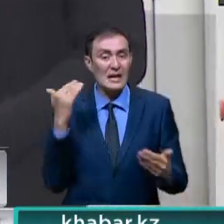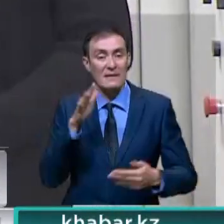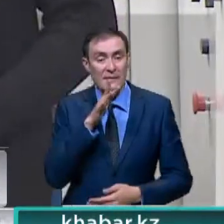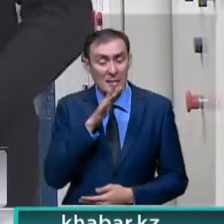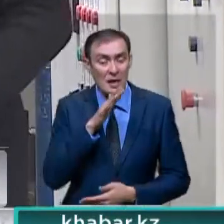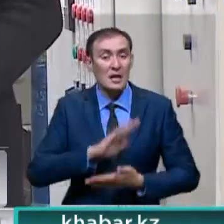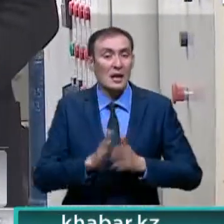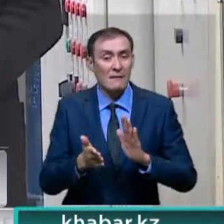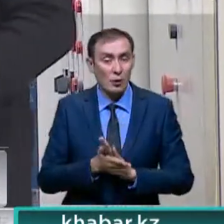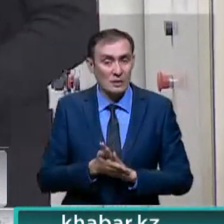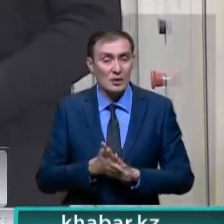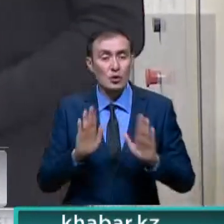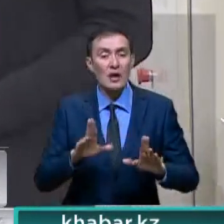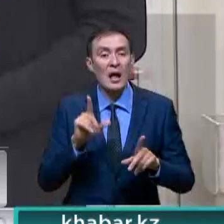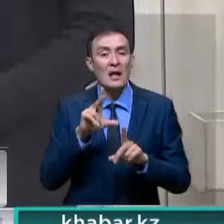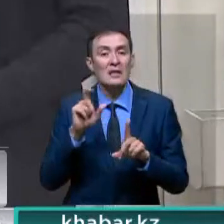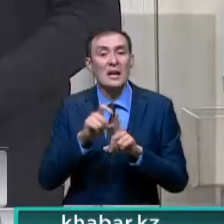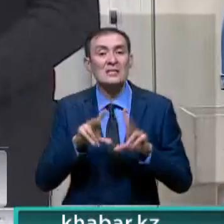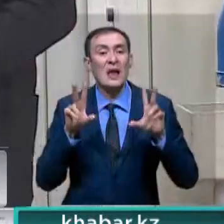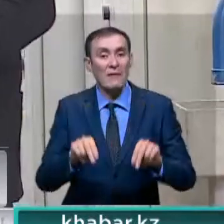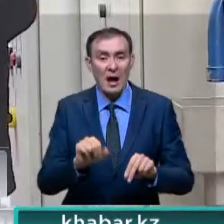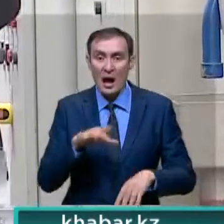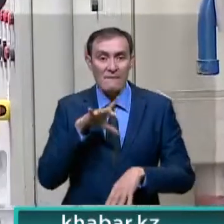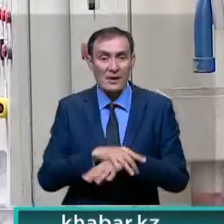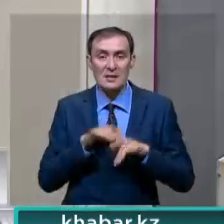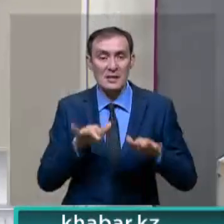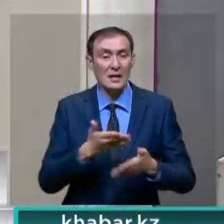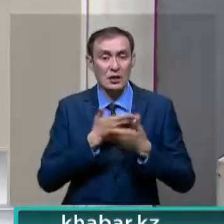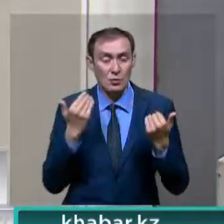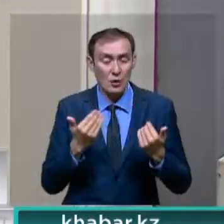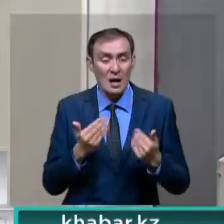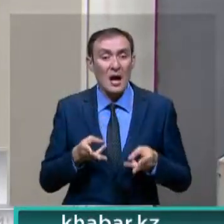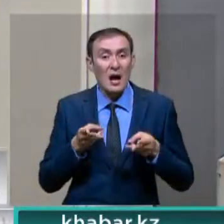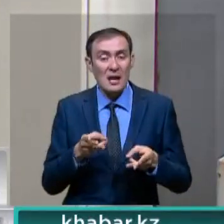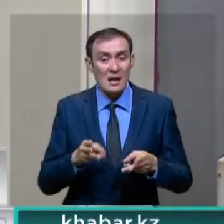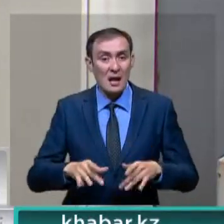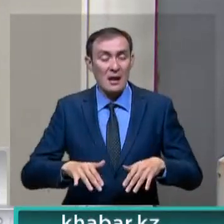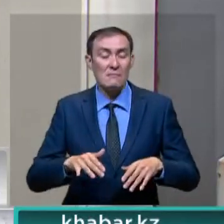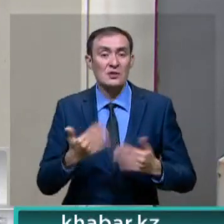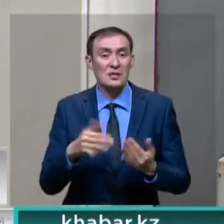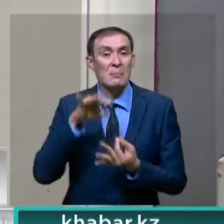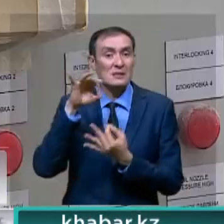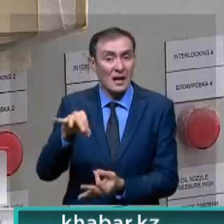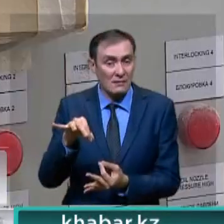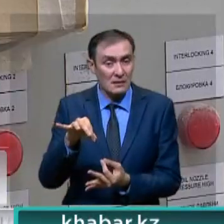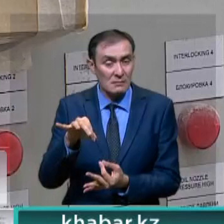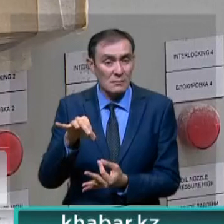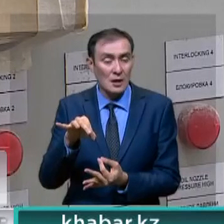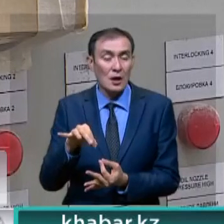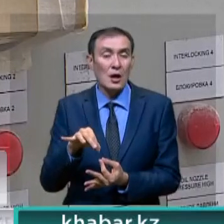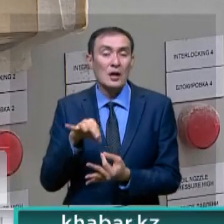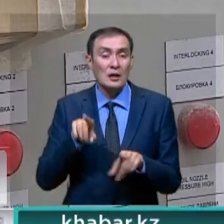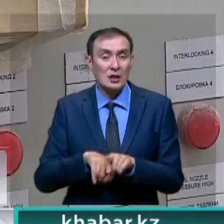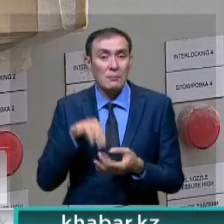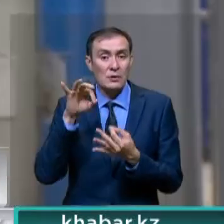годы. Все договоренности на словах, но не на деле, говорит заказчик. Котельная простаивает, идет простой